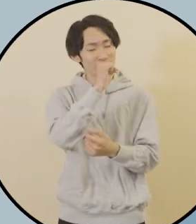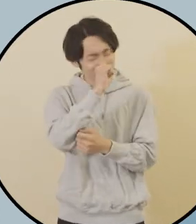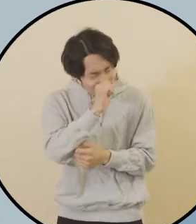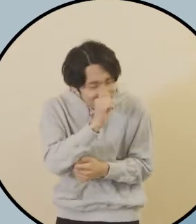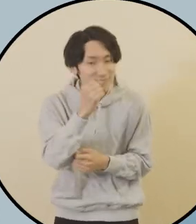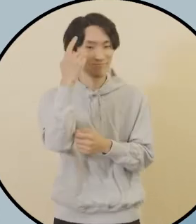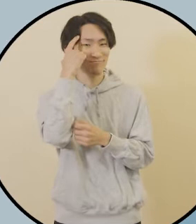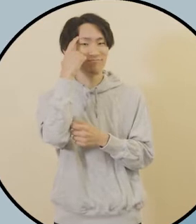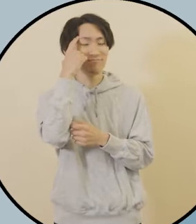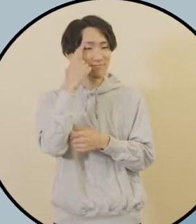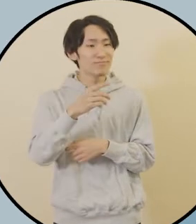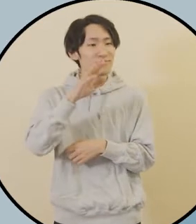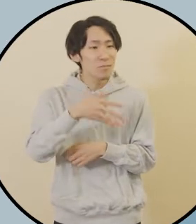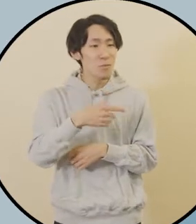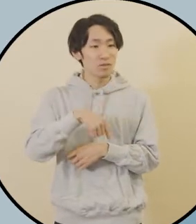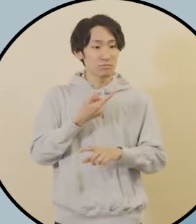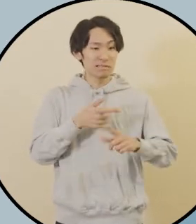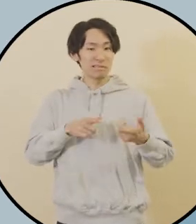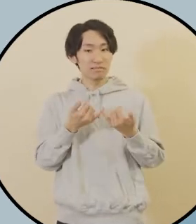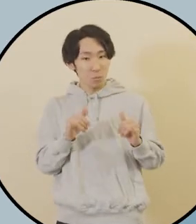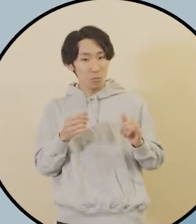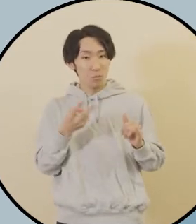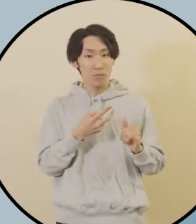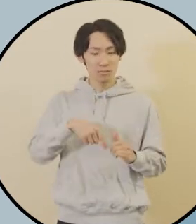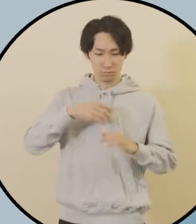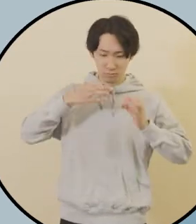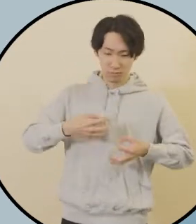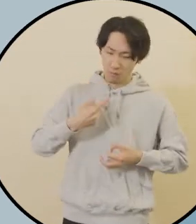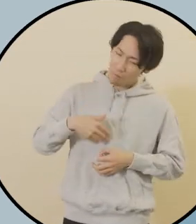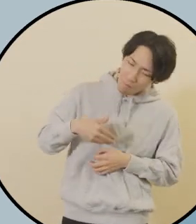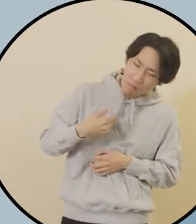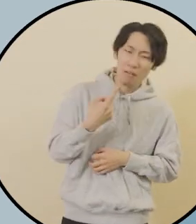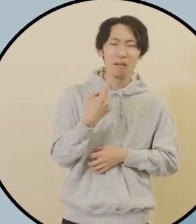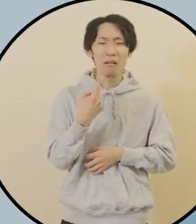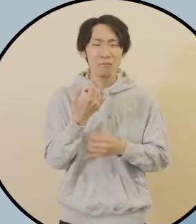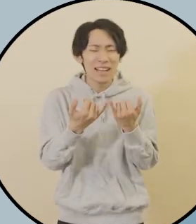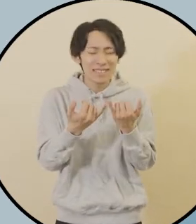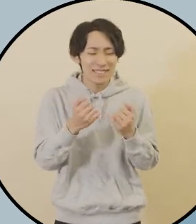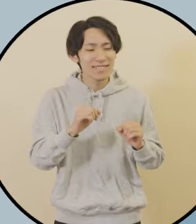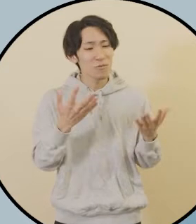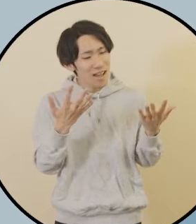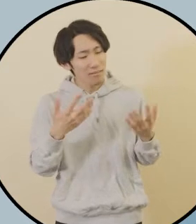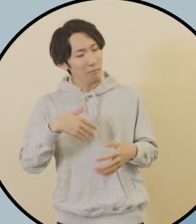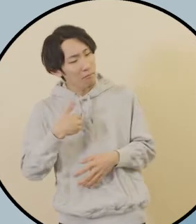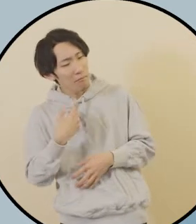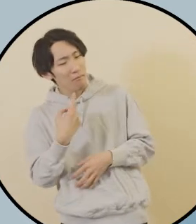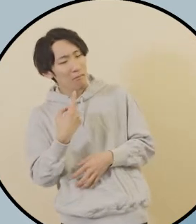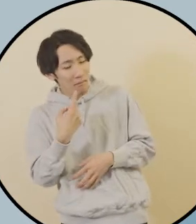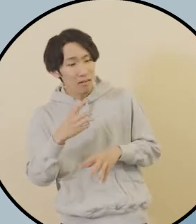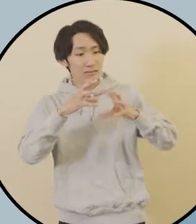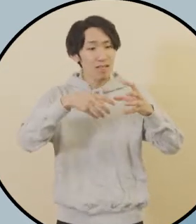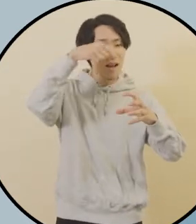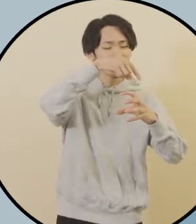んだけど自分と違う人とか自分がちょっとよくわかんないなやったことないから分から3